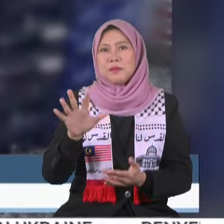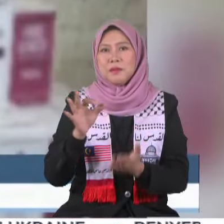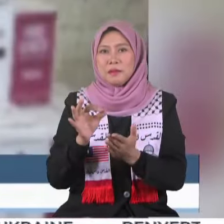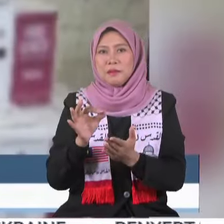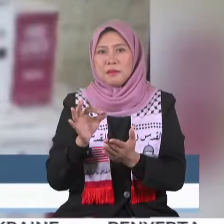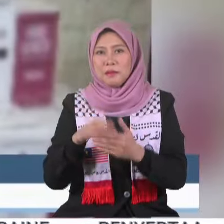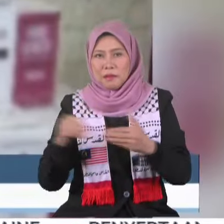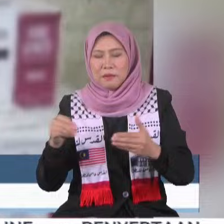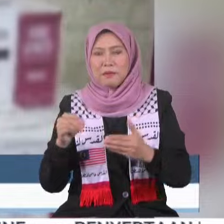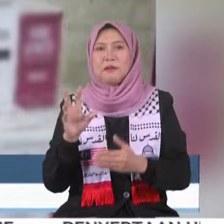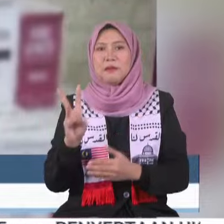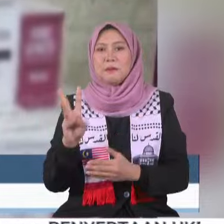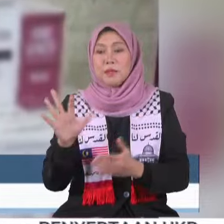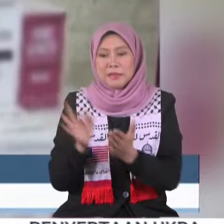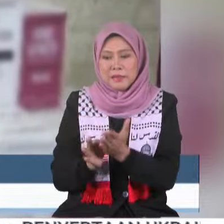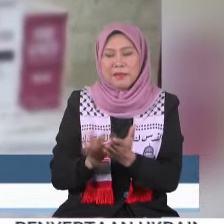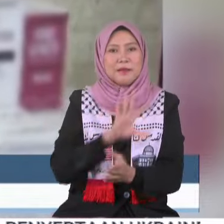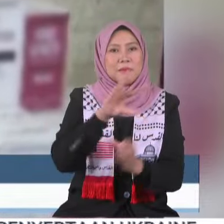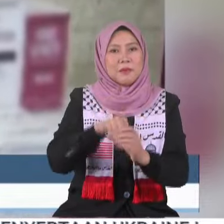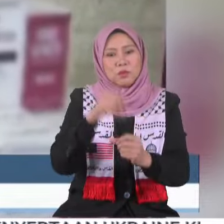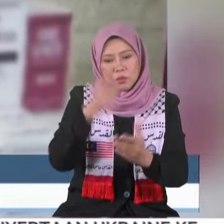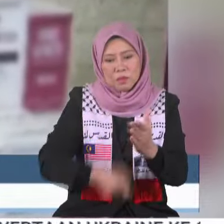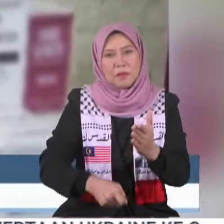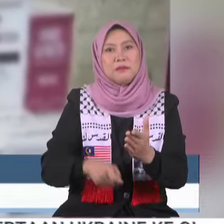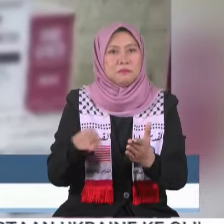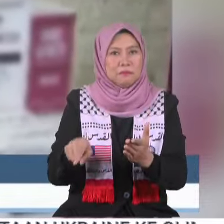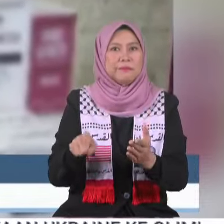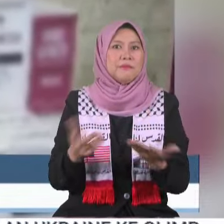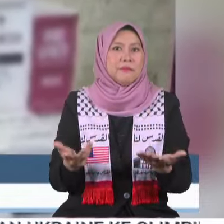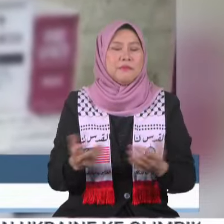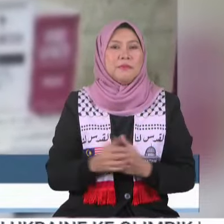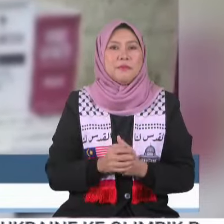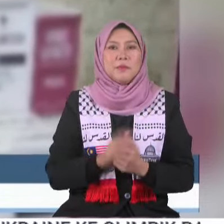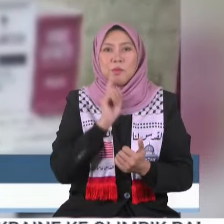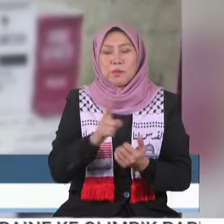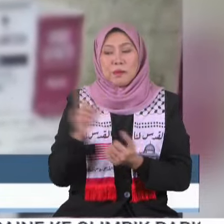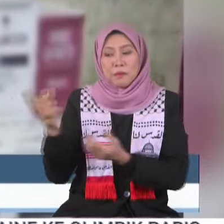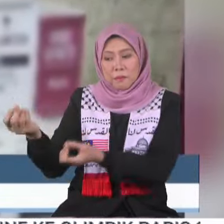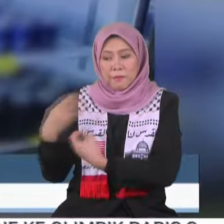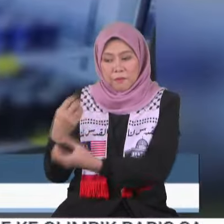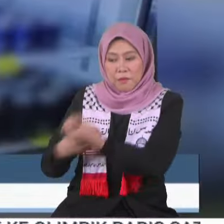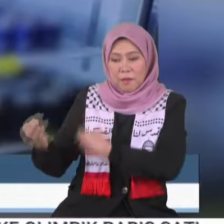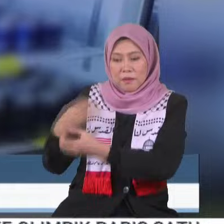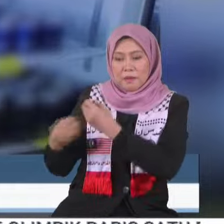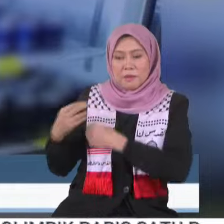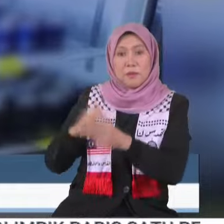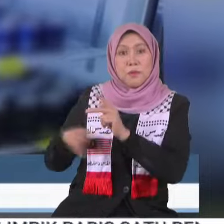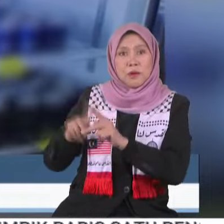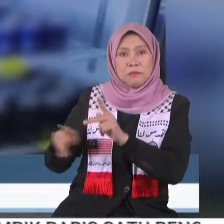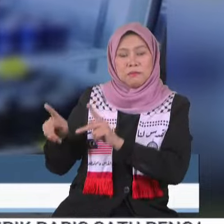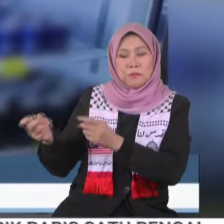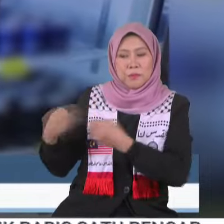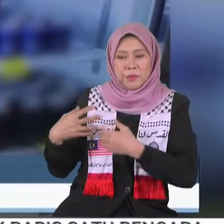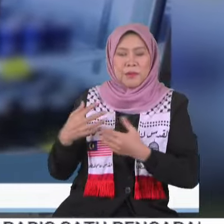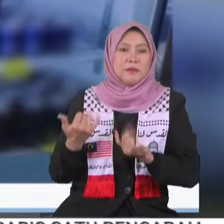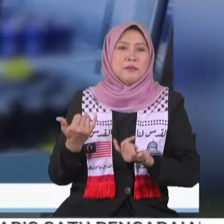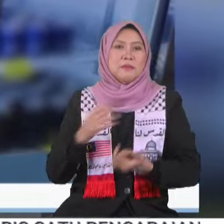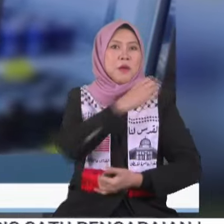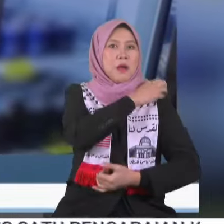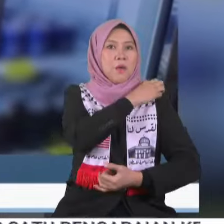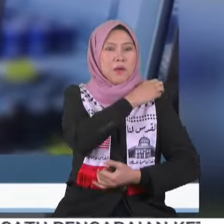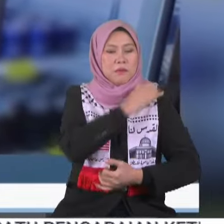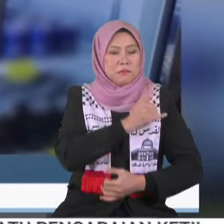RM346,075.67 termasuk duti dan cukai. Beliau memberitahu hasil dari penyaluran maklumat daripada orang awam, sepasukan anggota dari unit